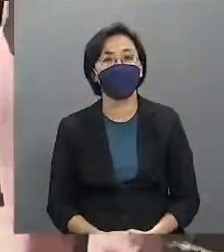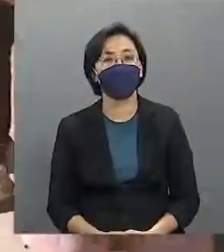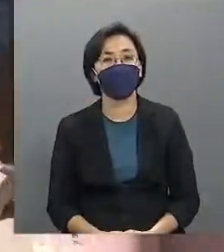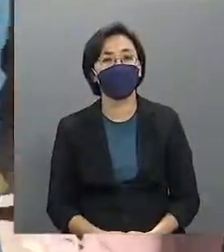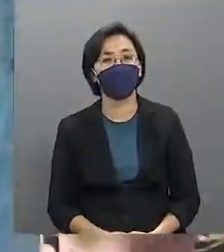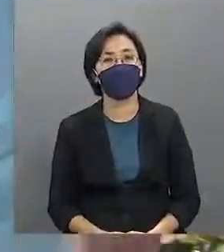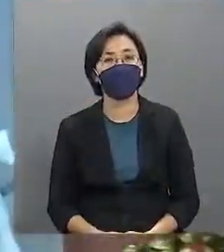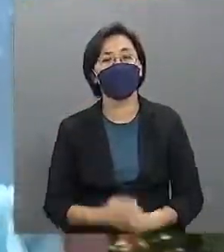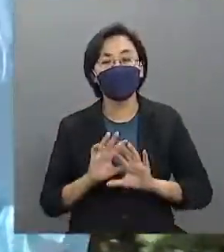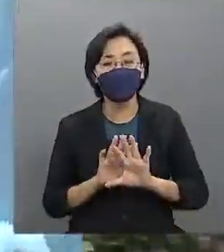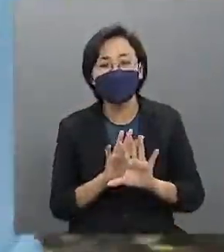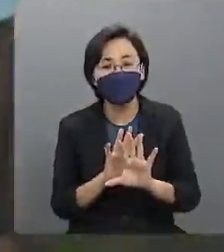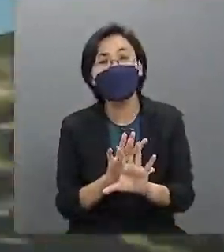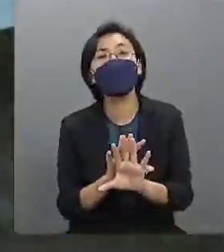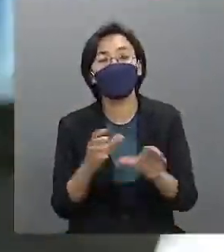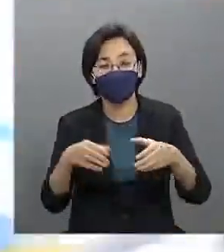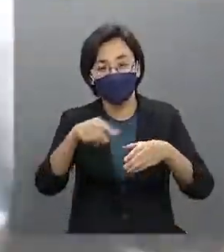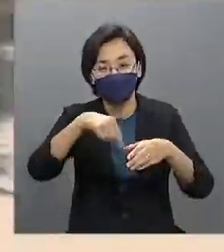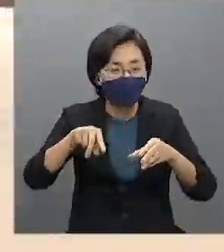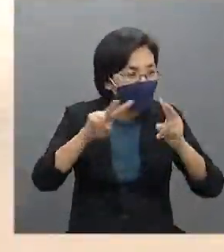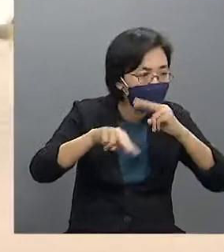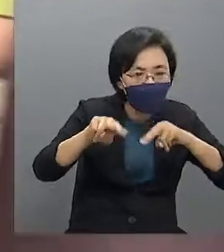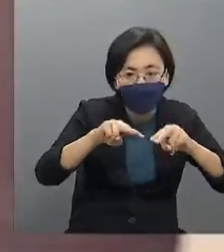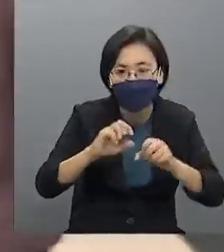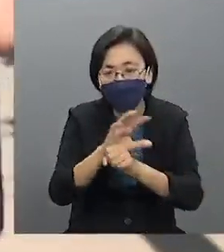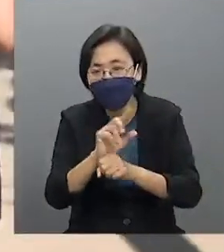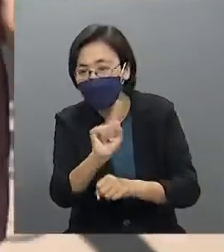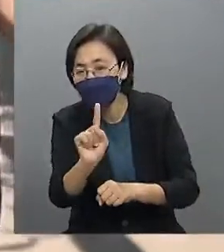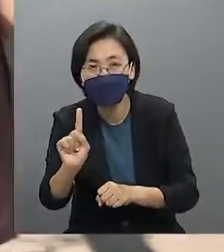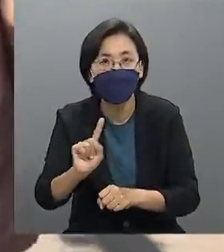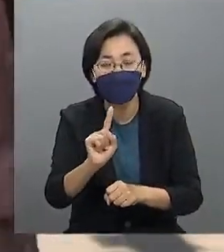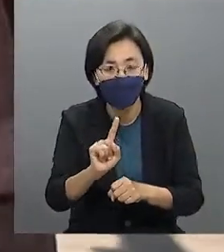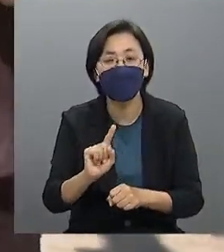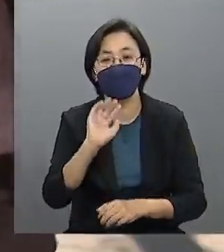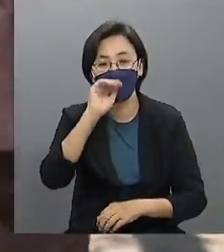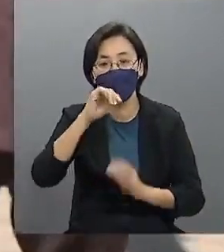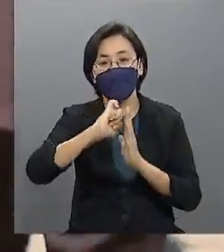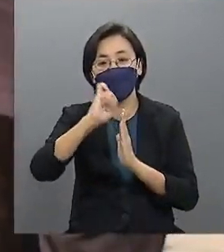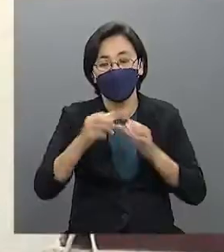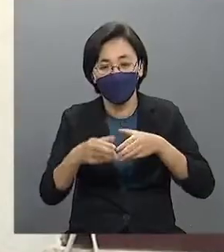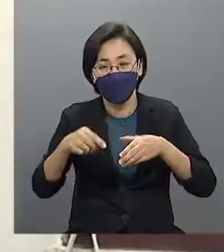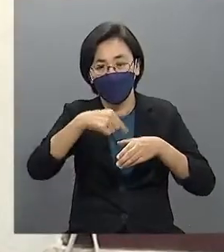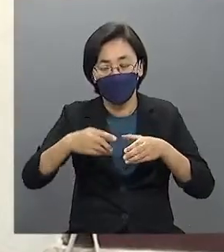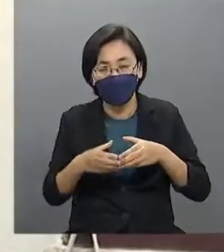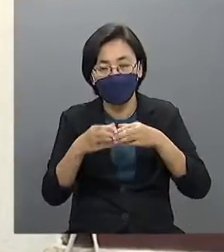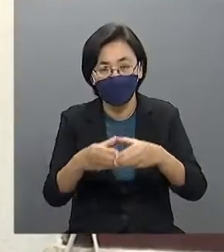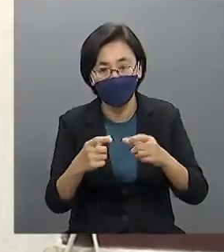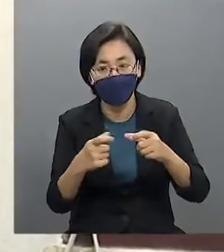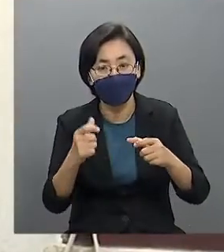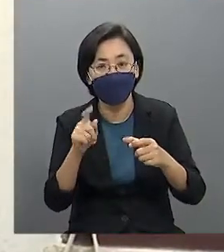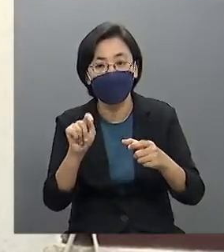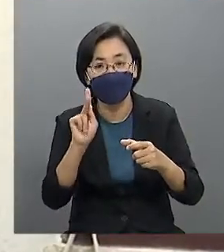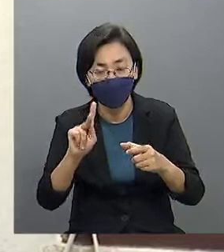ชุดปฏิบัติการค้นหาเชื้อโควิด -19 เทศบาลนครเชียงใหม่นำชุดตรวจ ATK ลงพื้นที่ตรวจหาเชื้อให้กับประชา